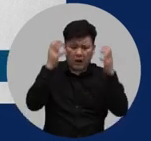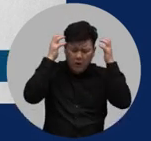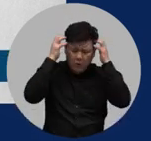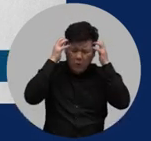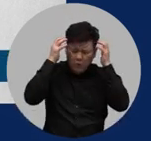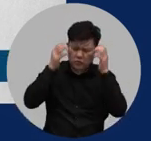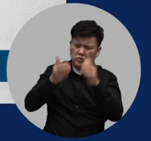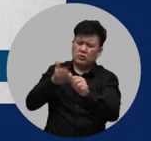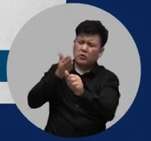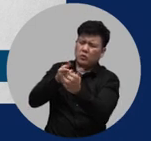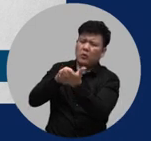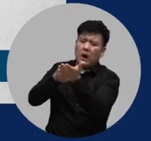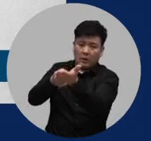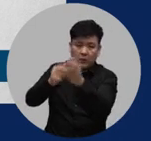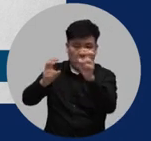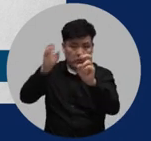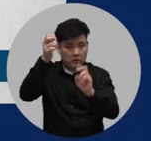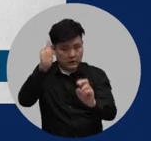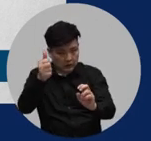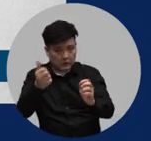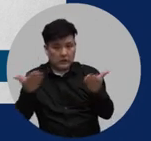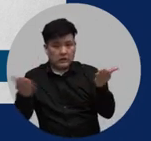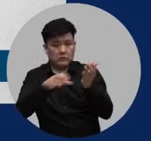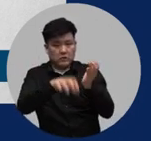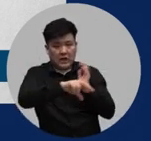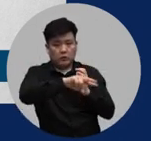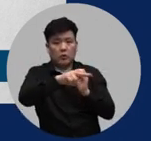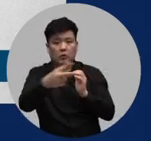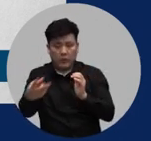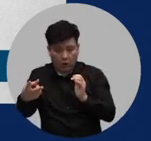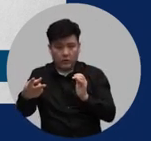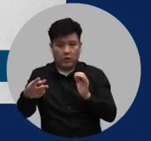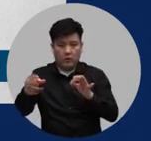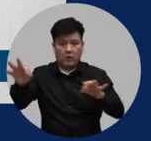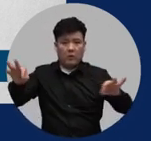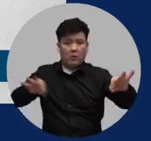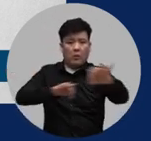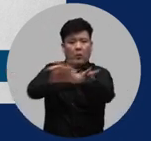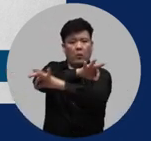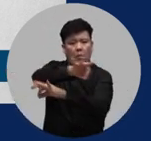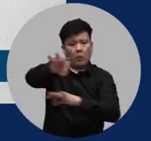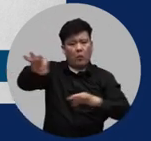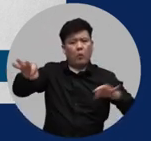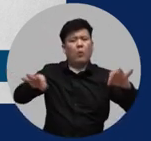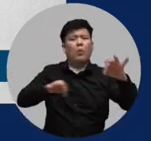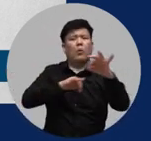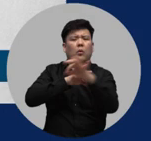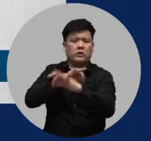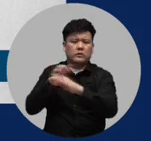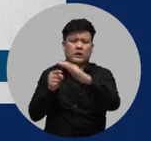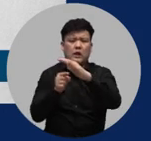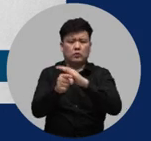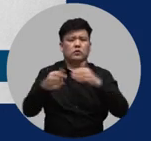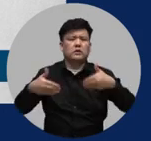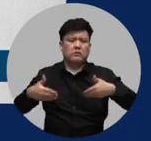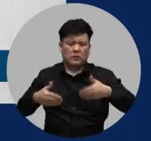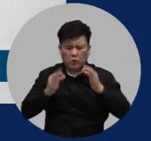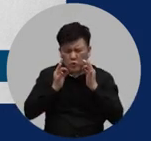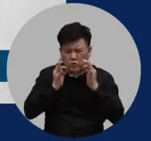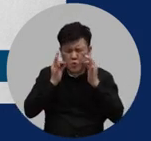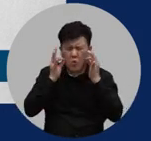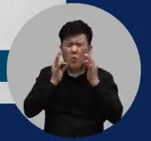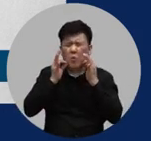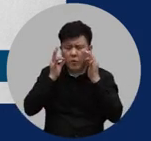해소를 요청할 경우 사업주는 근무 장소 변경, 배치 전환 등 가능한 조치를 취하도록